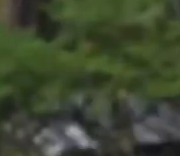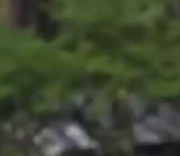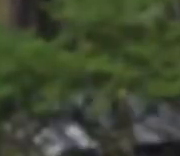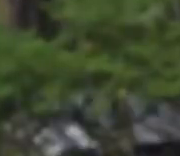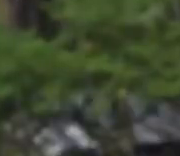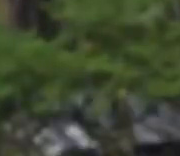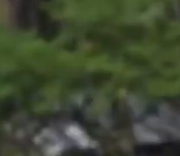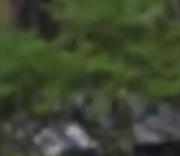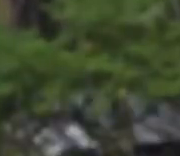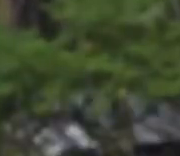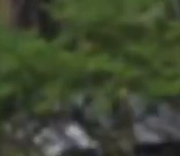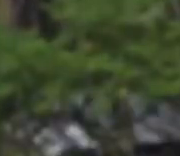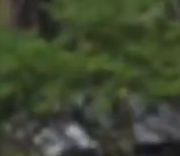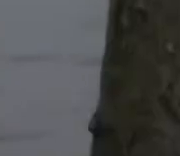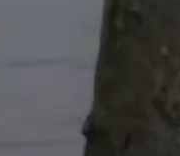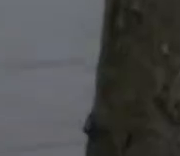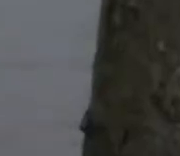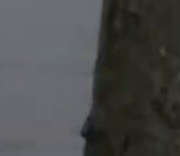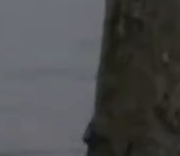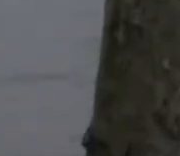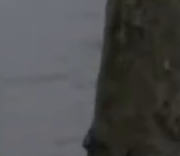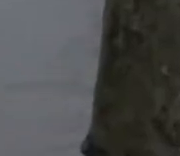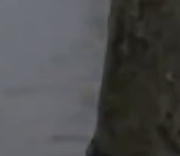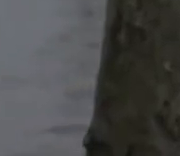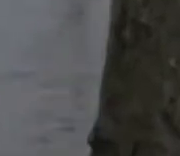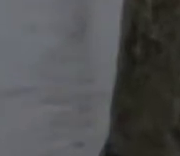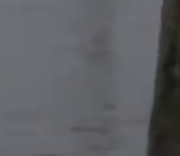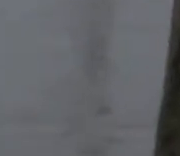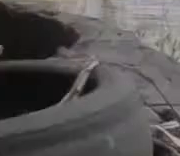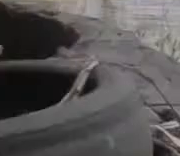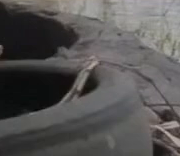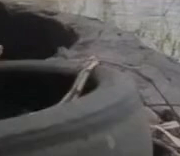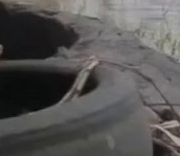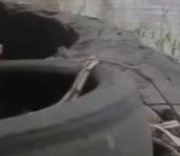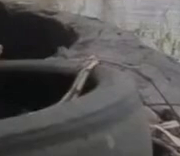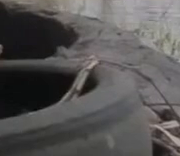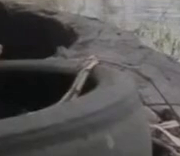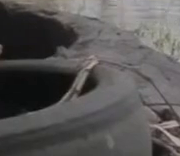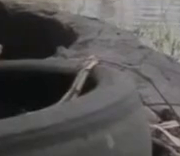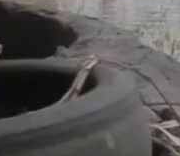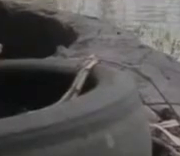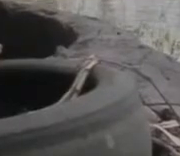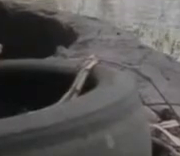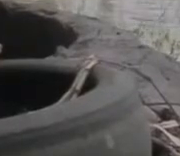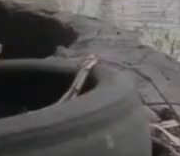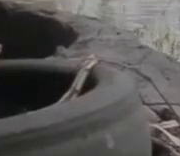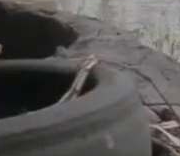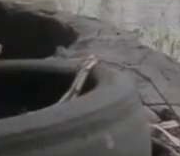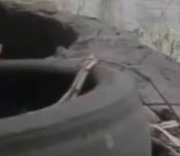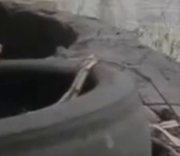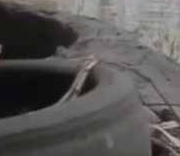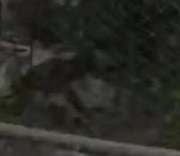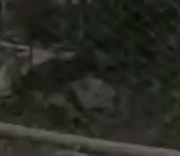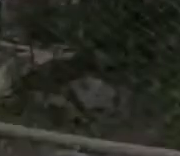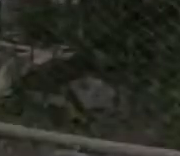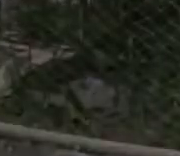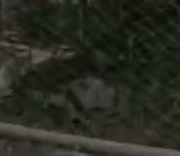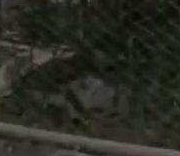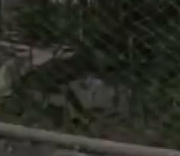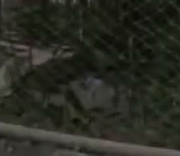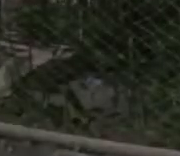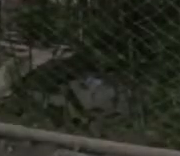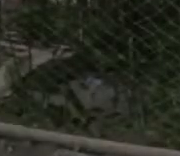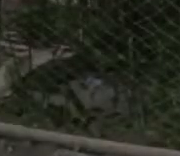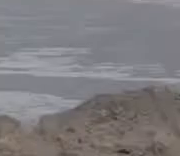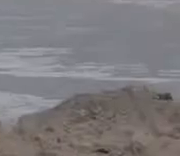People who lived through fear from natural disasters all throughout the years now are stronger than before because they